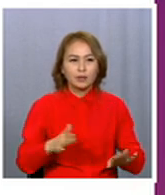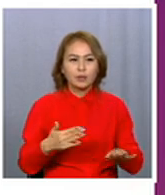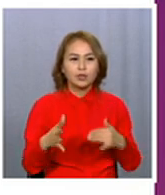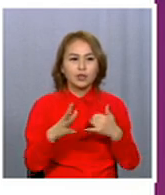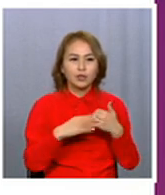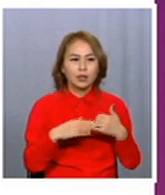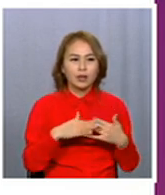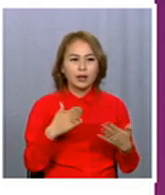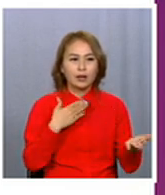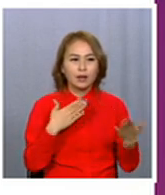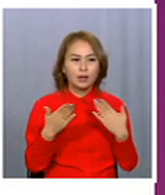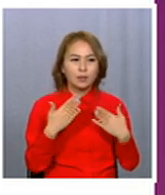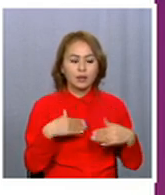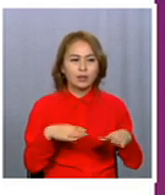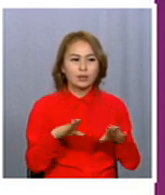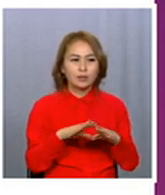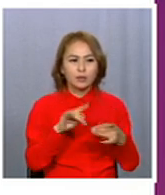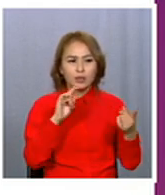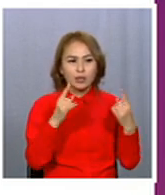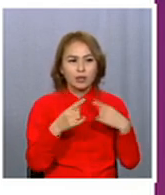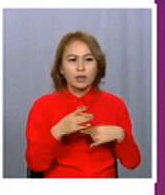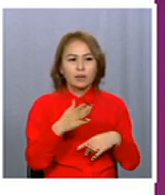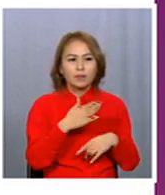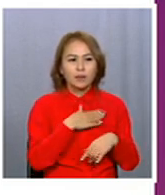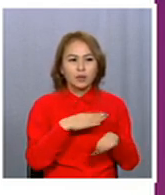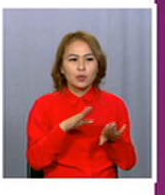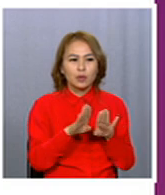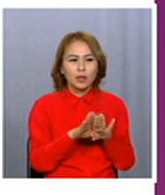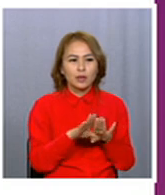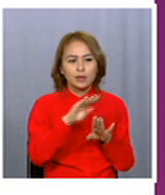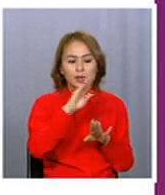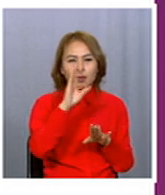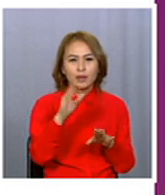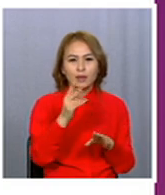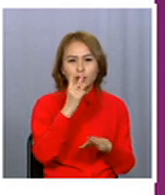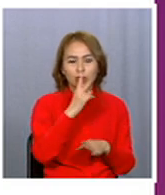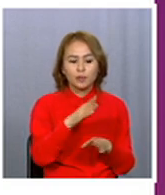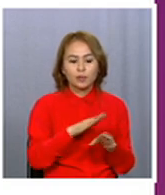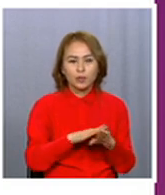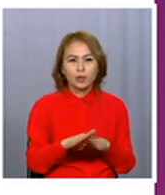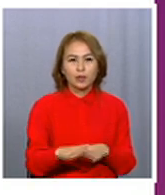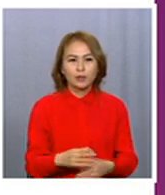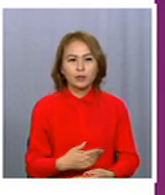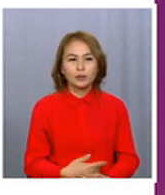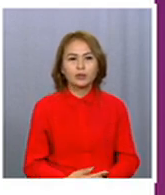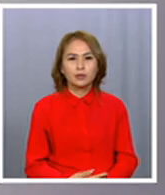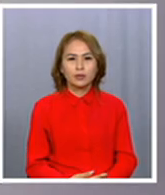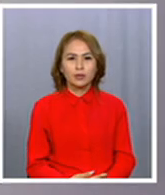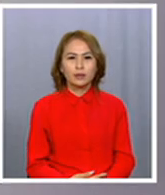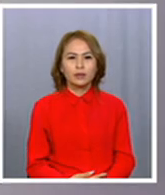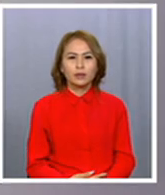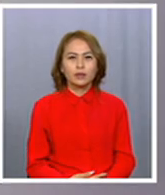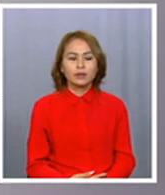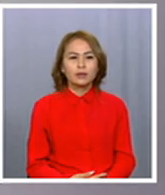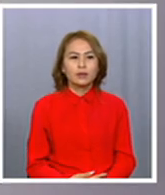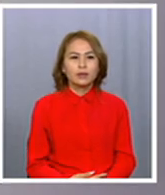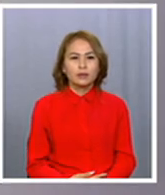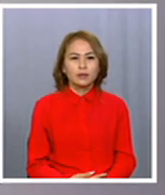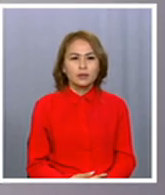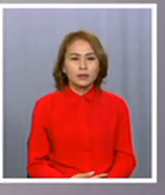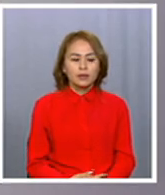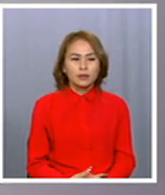ол жерге қарама-қарсы орналасса, біз толған айды көреміз. Мінекей